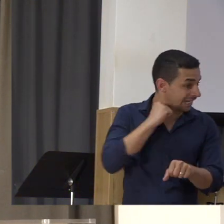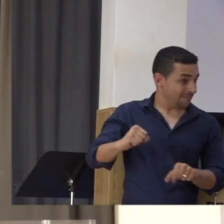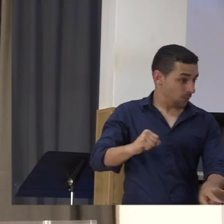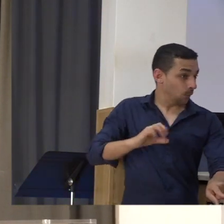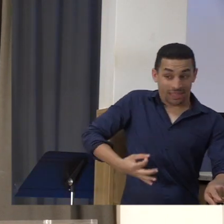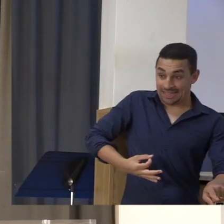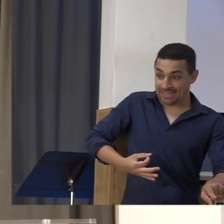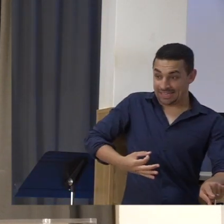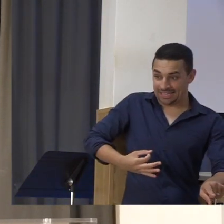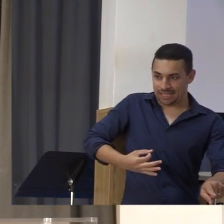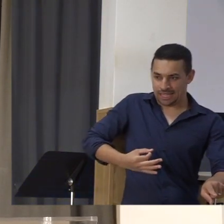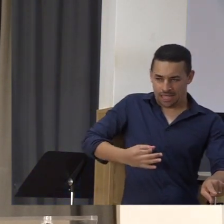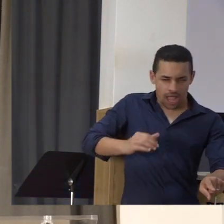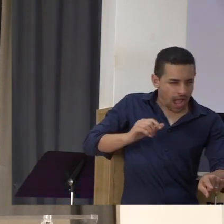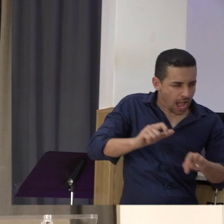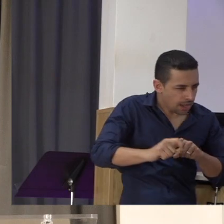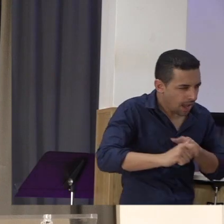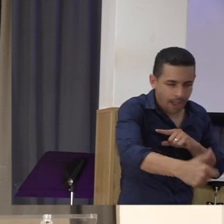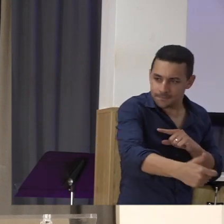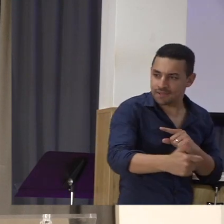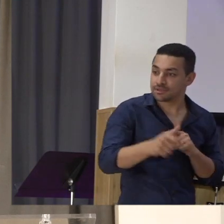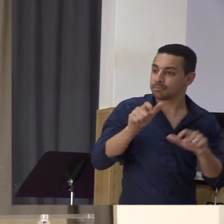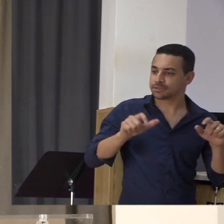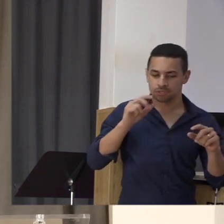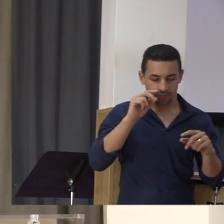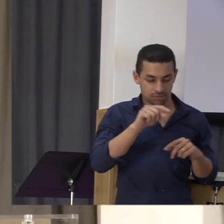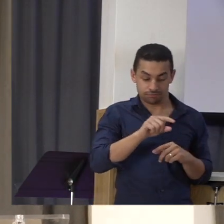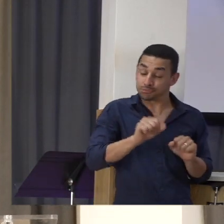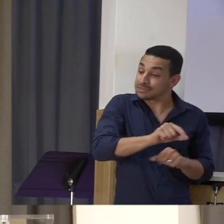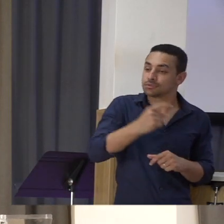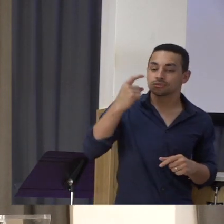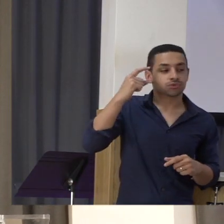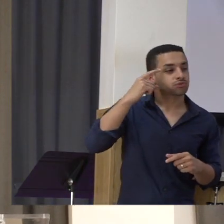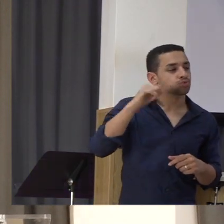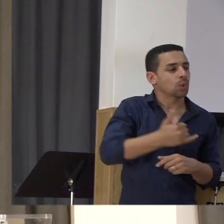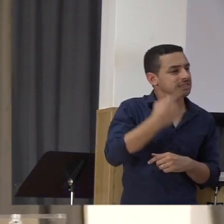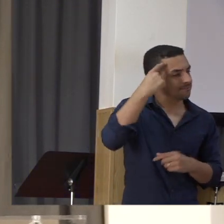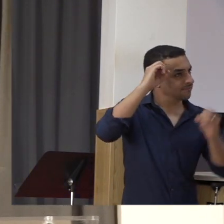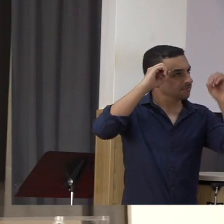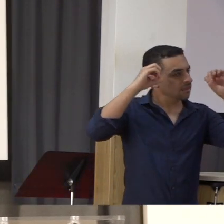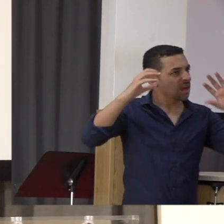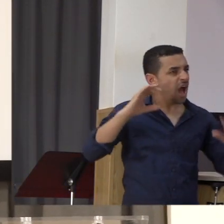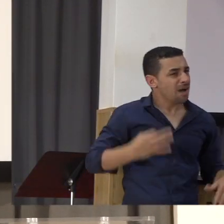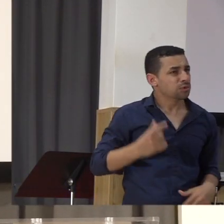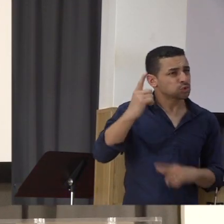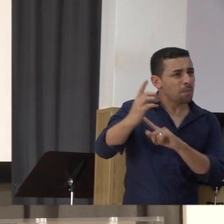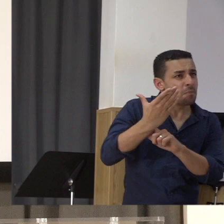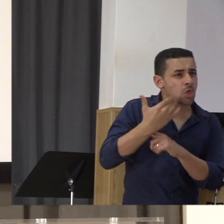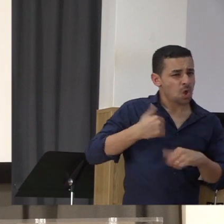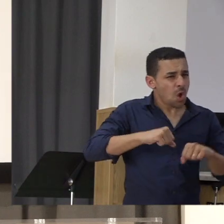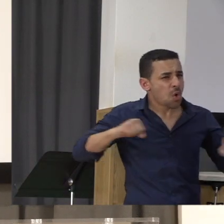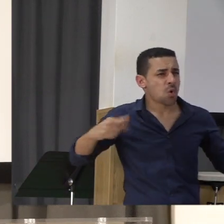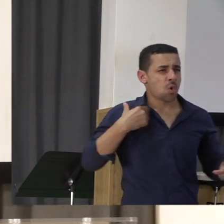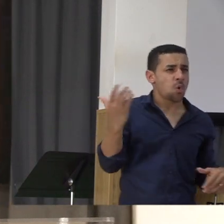esclave. Et vous vous rendez compte ce qui s'est passé dans la tête de Joseph en ce moment-là? Mais j'ai vu la vision. La vision disait que je